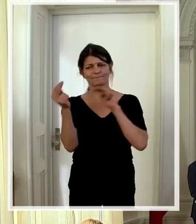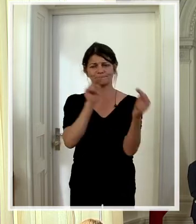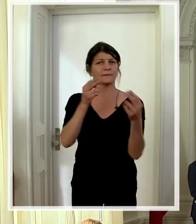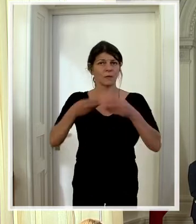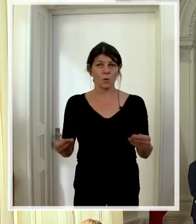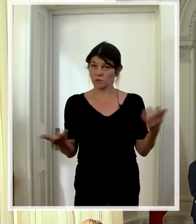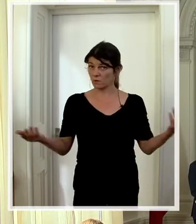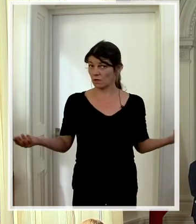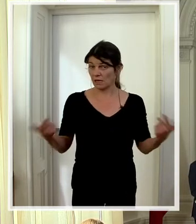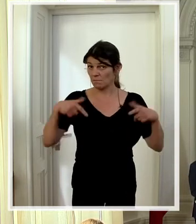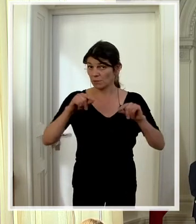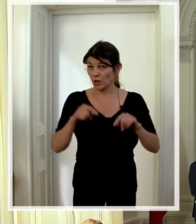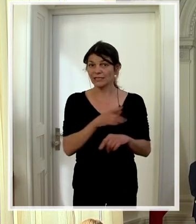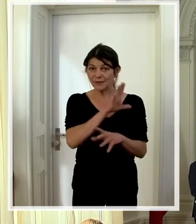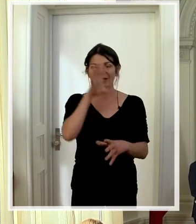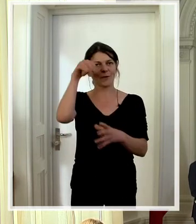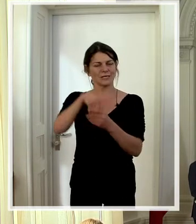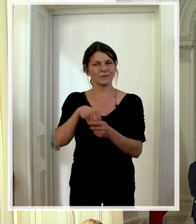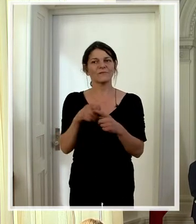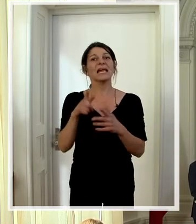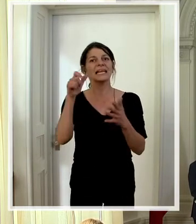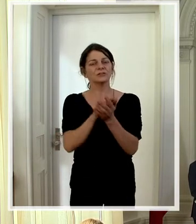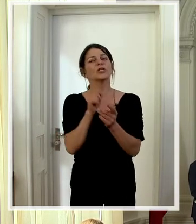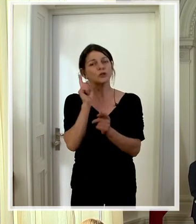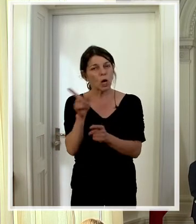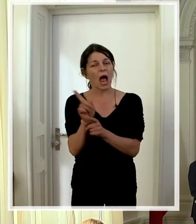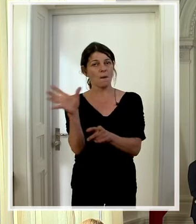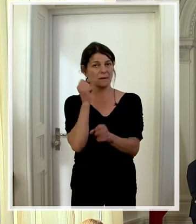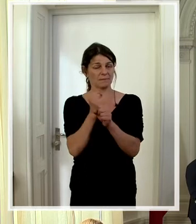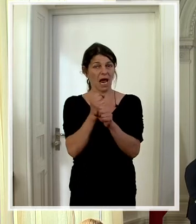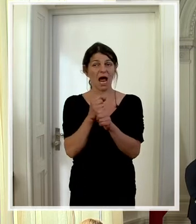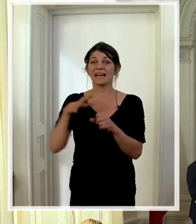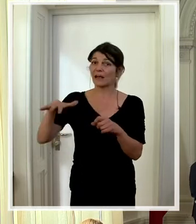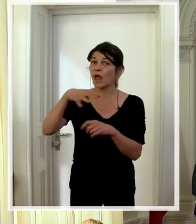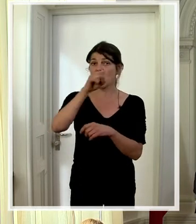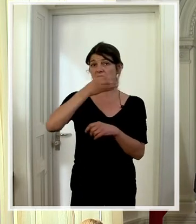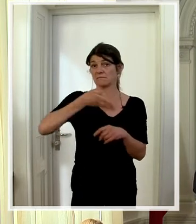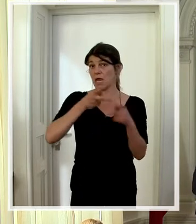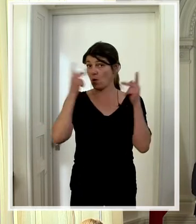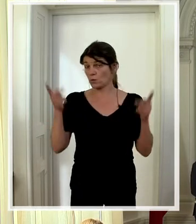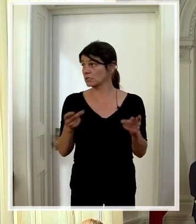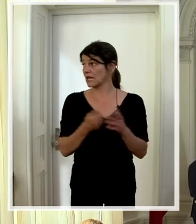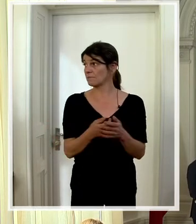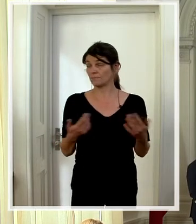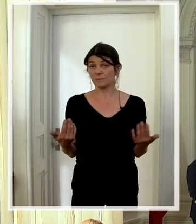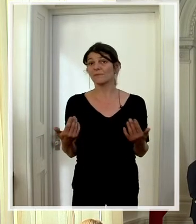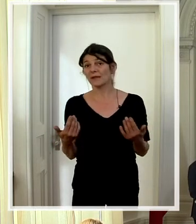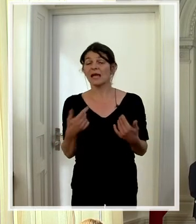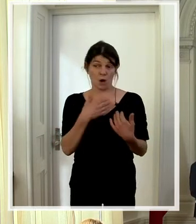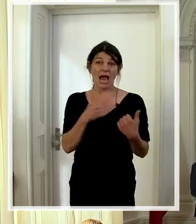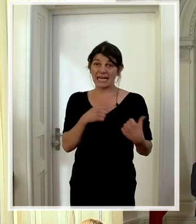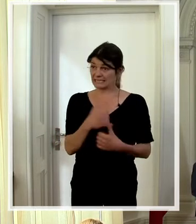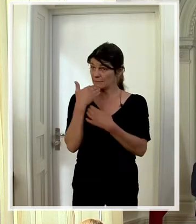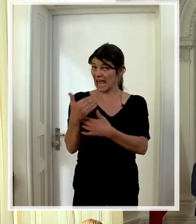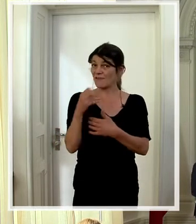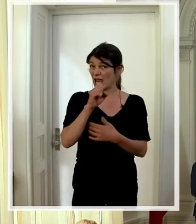das, die regionale Einbettung, dass sich Liechtenstein einklingt, ist regional S-Bahn-Konzept. Daniel. Ja, ich möchte mich herzlich bedanken bei